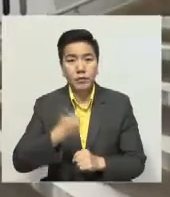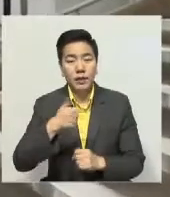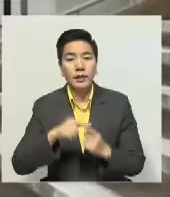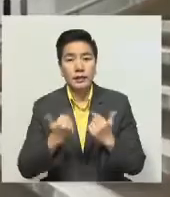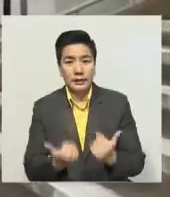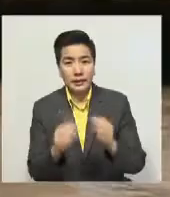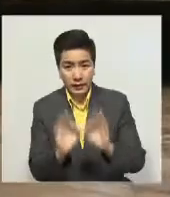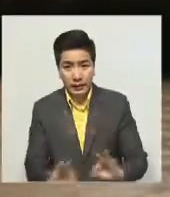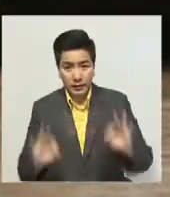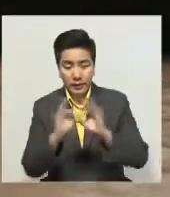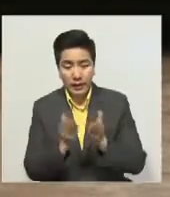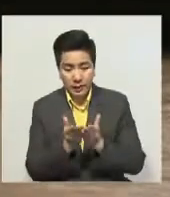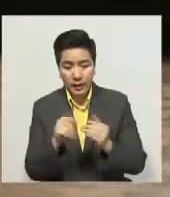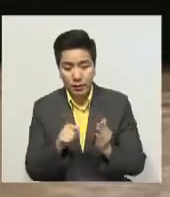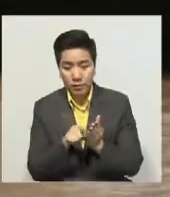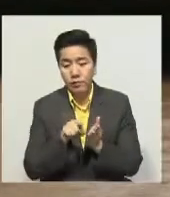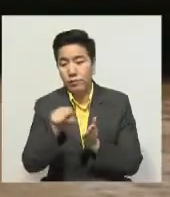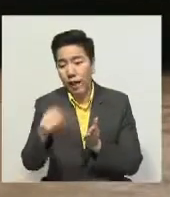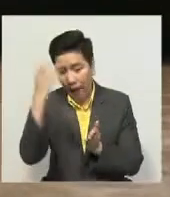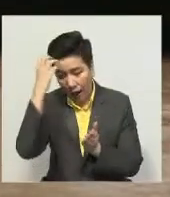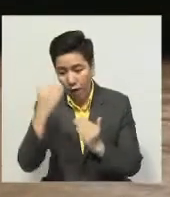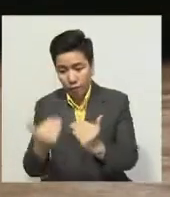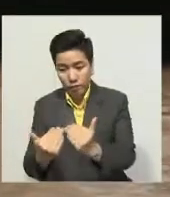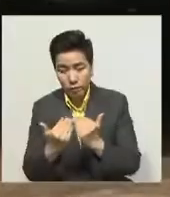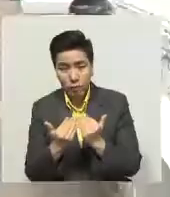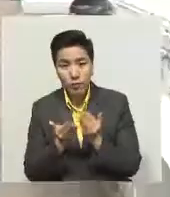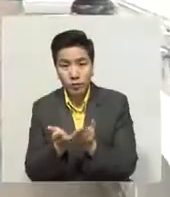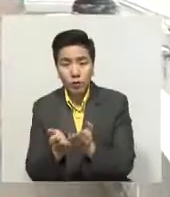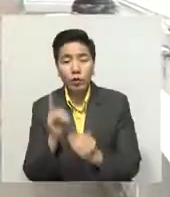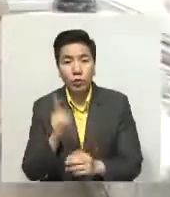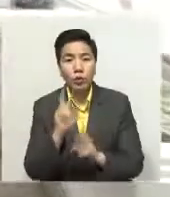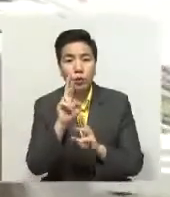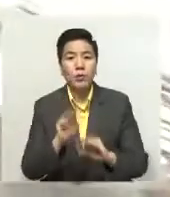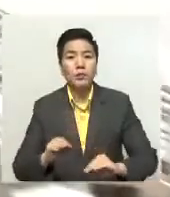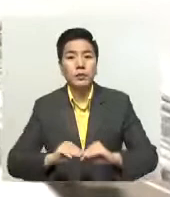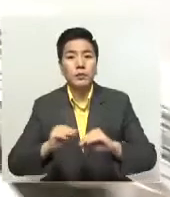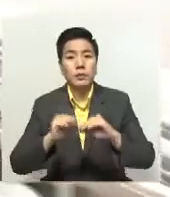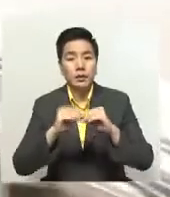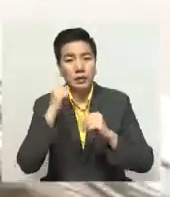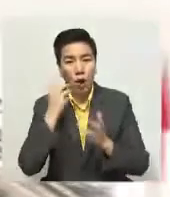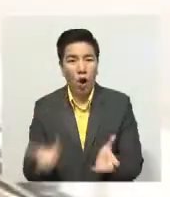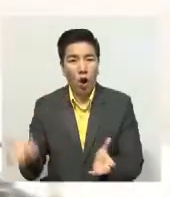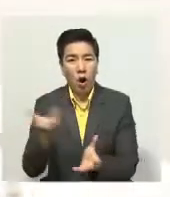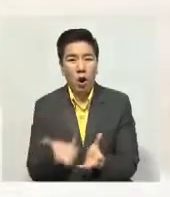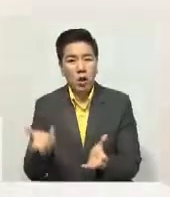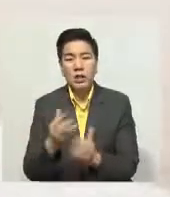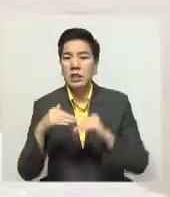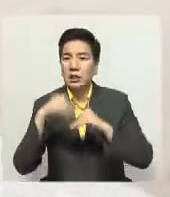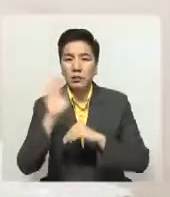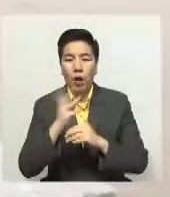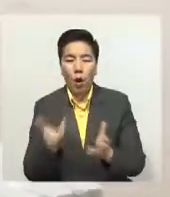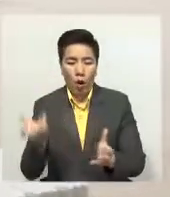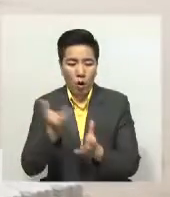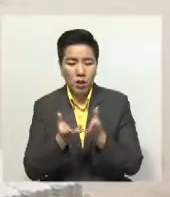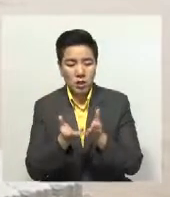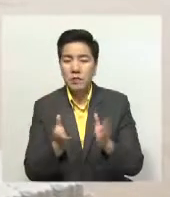ที่สำคัญการเดินเรือข้ามฟากไปยังสปป.ลาวก็ต้องเพิ่มความระมัดระวังเป็นพิเศษไม่ขนของหนักจนเกินไปไม่ใส่ของบ